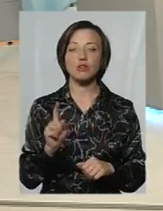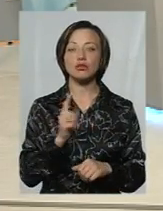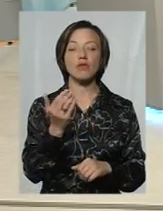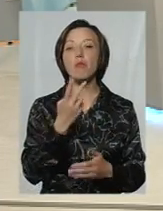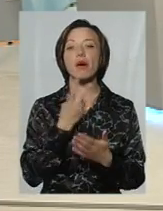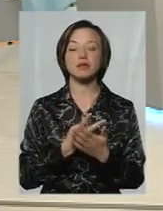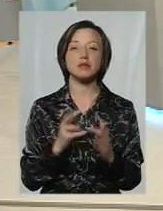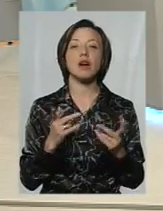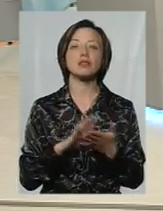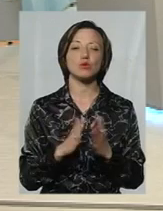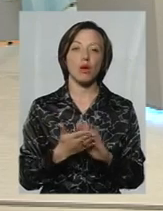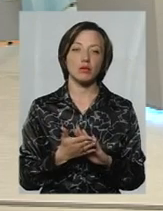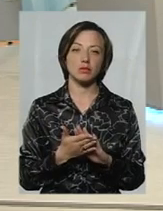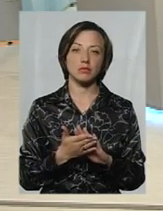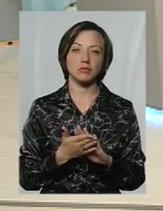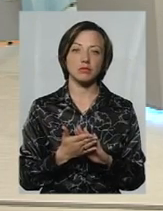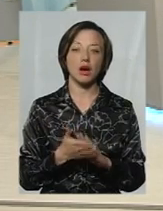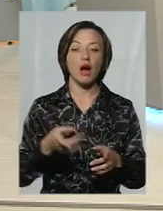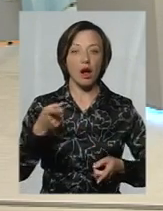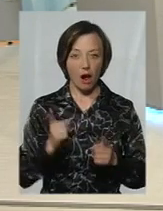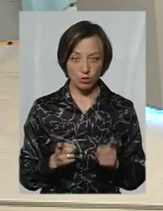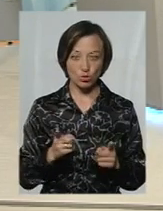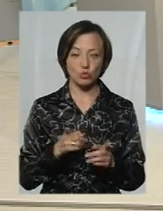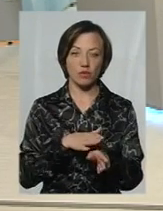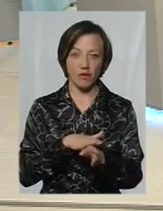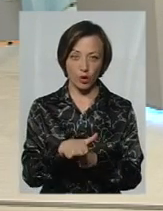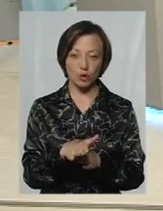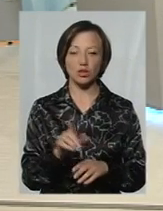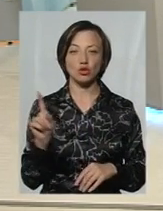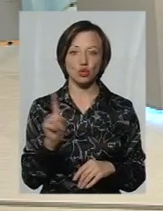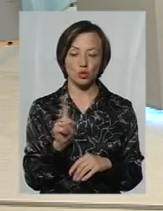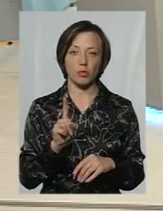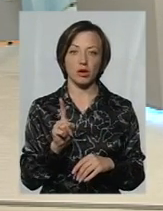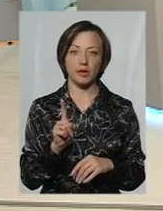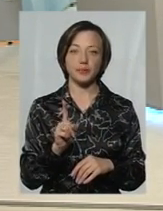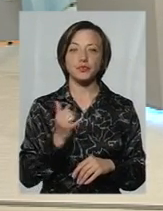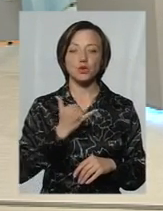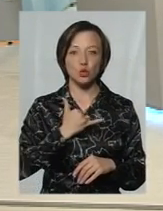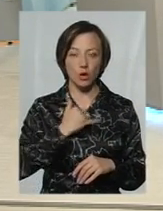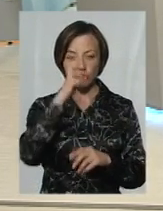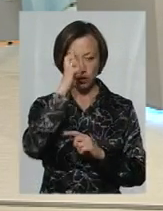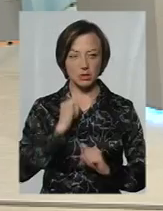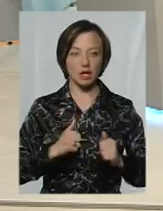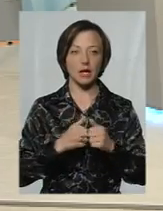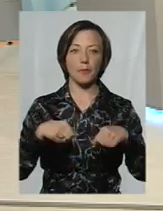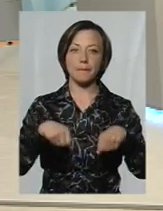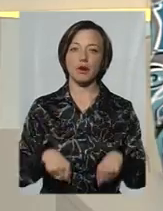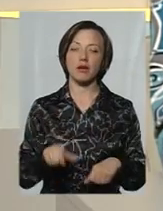бачите, наскільки реально реалізувати те, щоб в нашій країні права